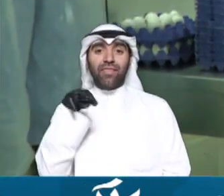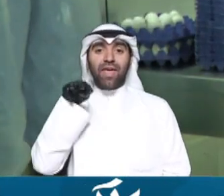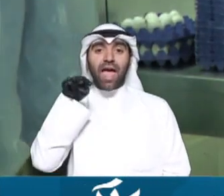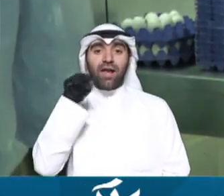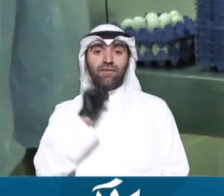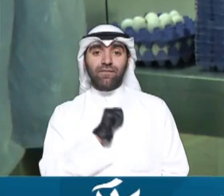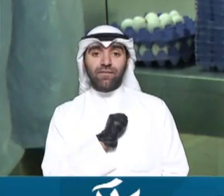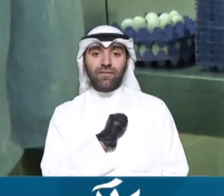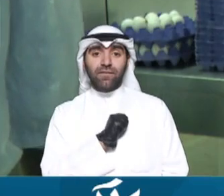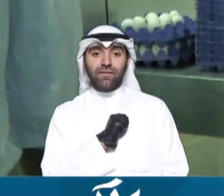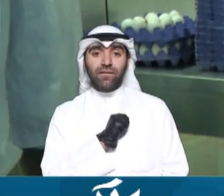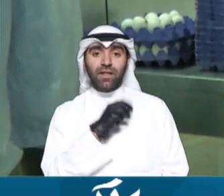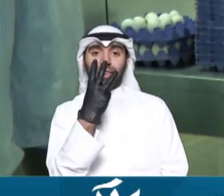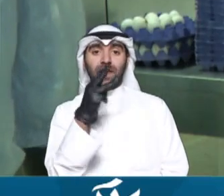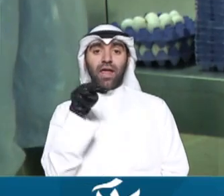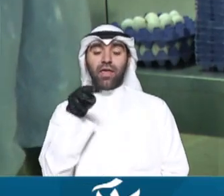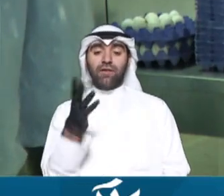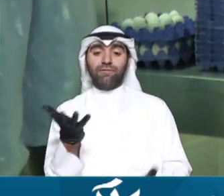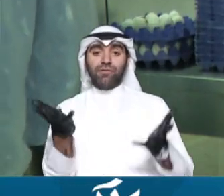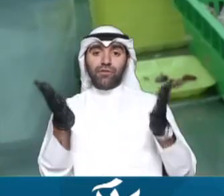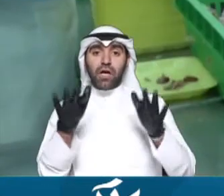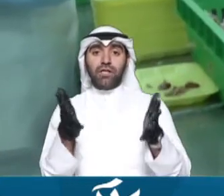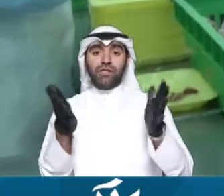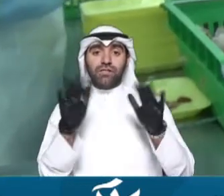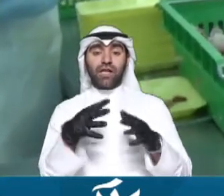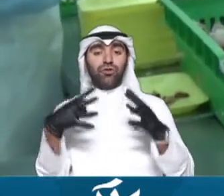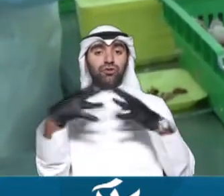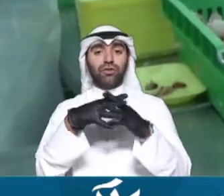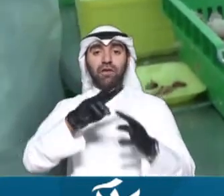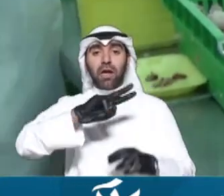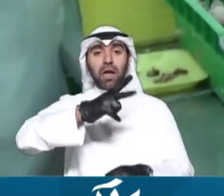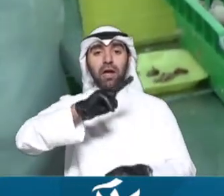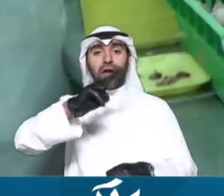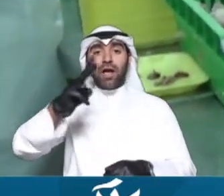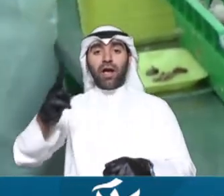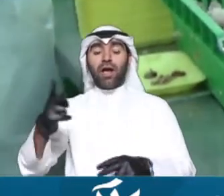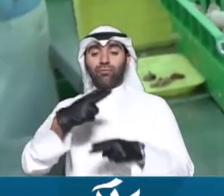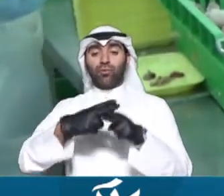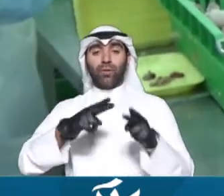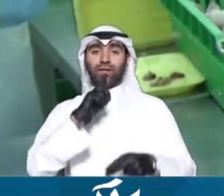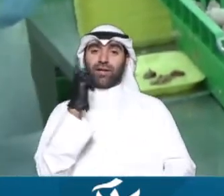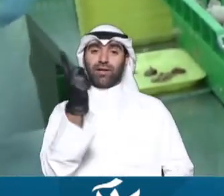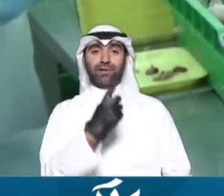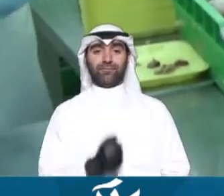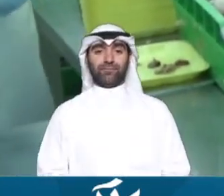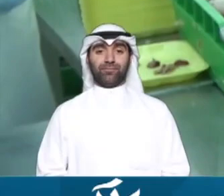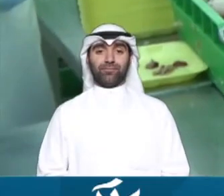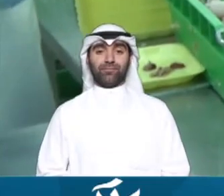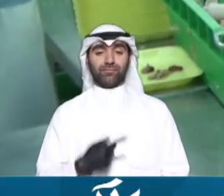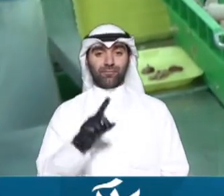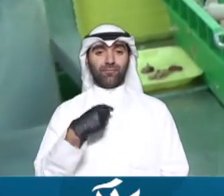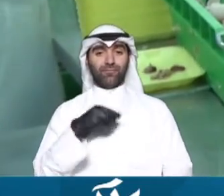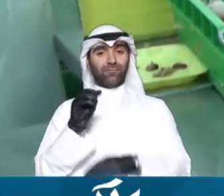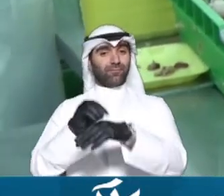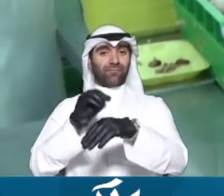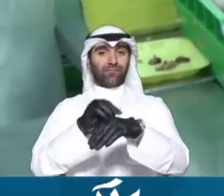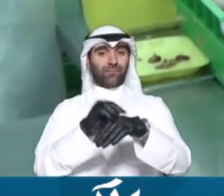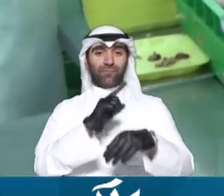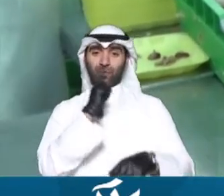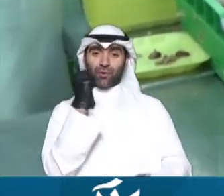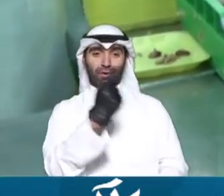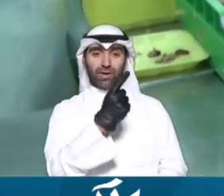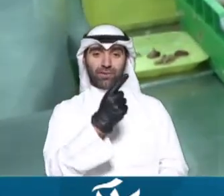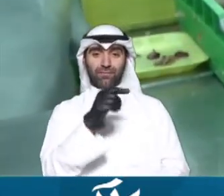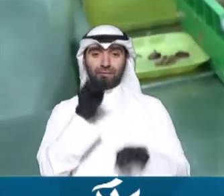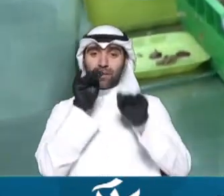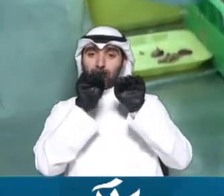حالنا وحال كثير من الشركات المنتجة. ووسط هذه الأجواء التي تبعث على الإطمئنان بشأن وفرة المخزون الاستراتيجي